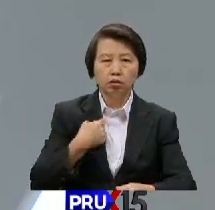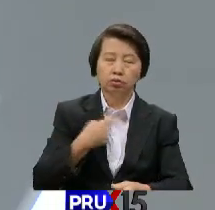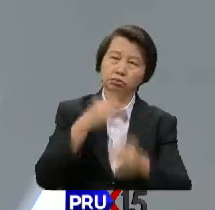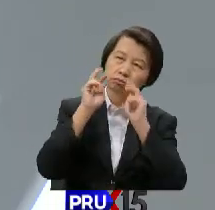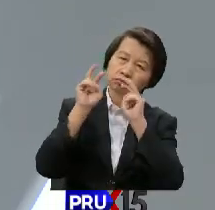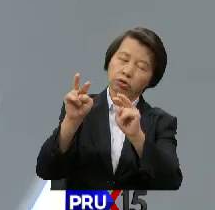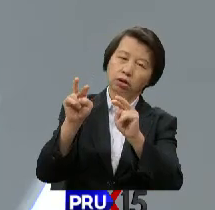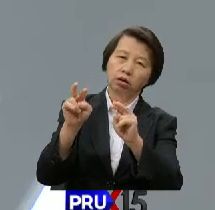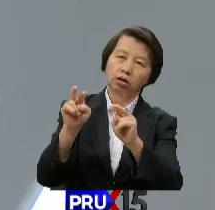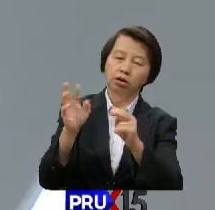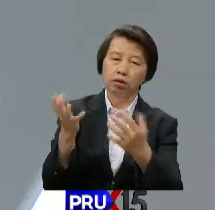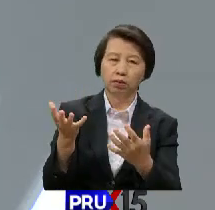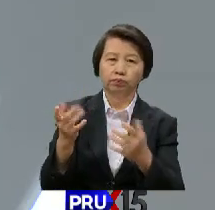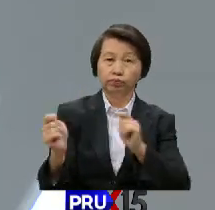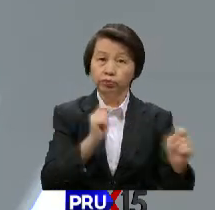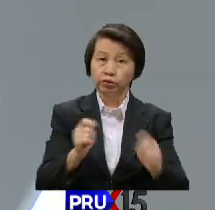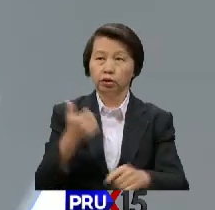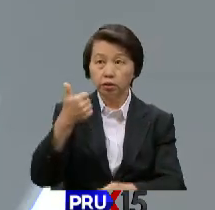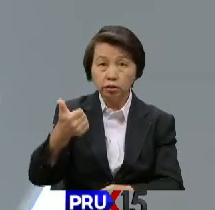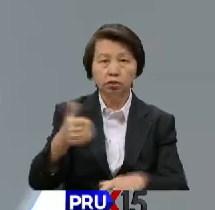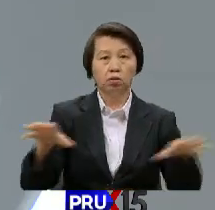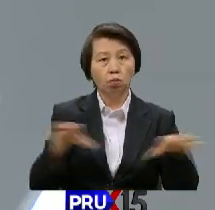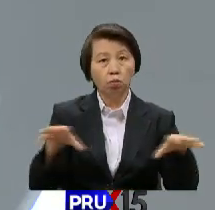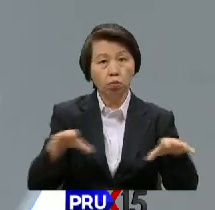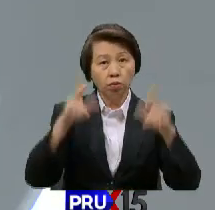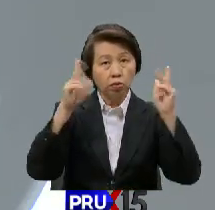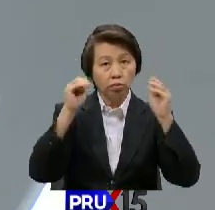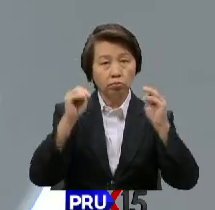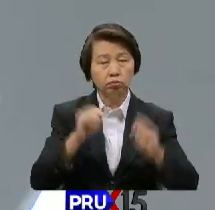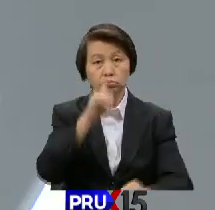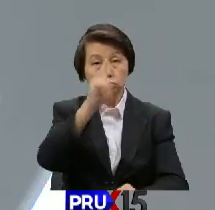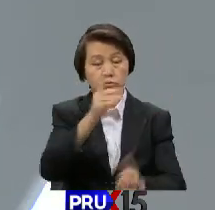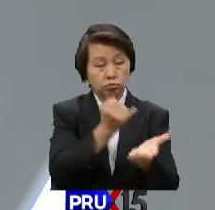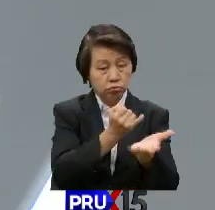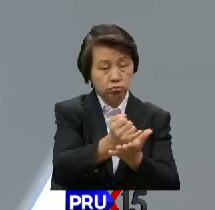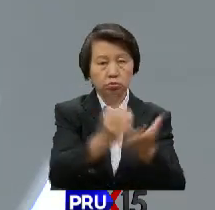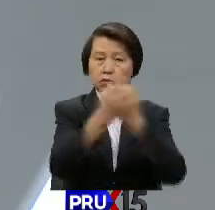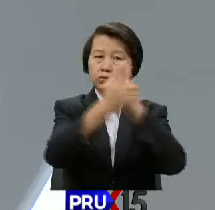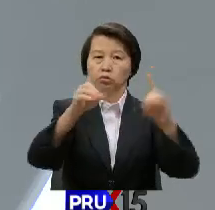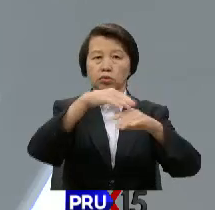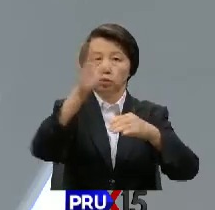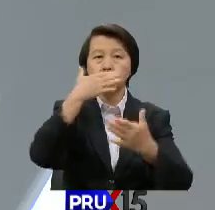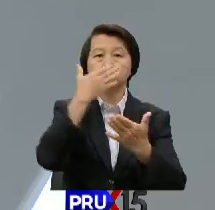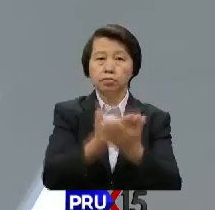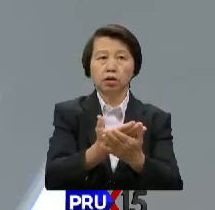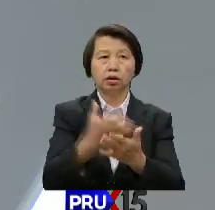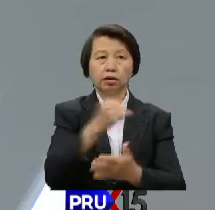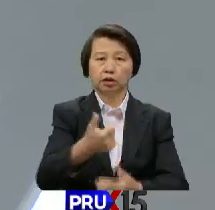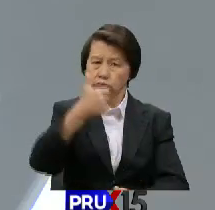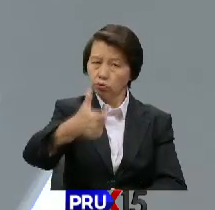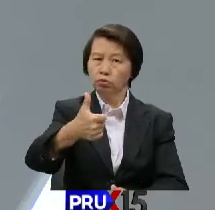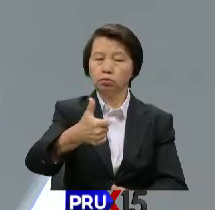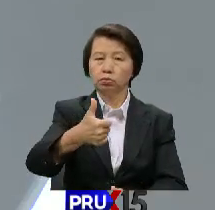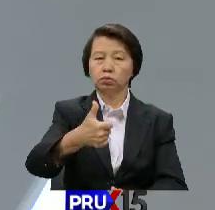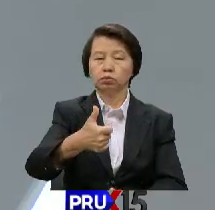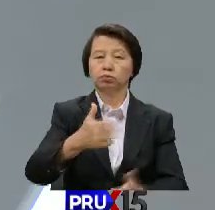apa namanya tindakannya dibuat untuk memastikan integrity demokrasi itu lebih baik dan berkesan